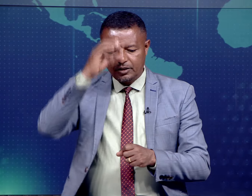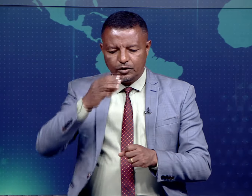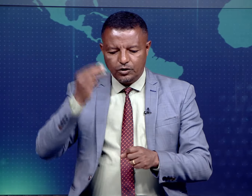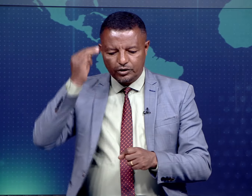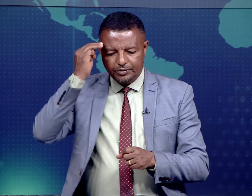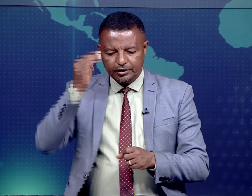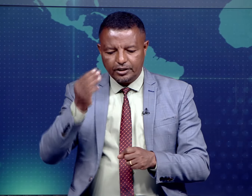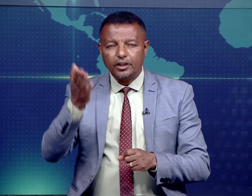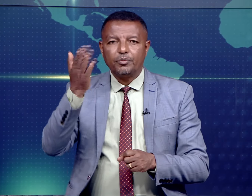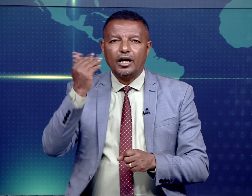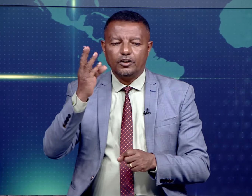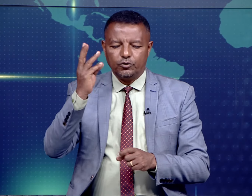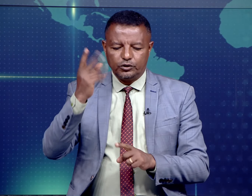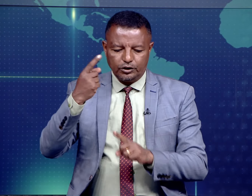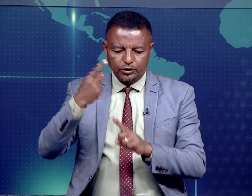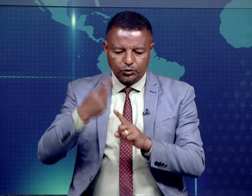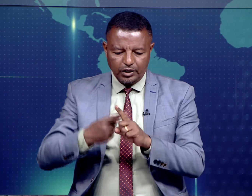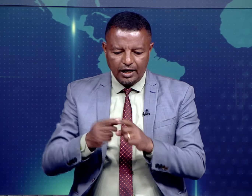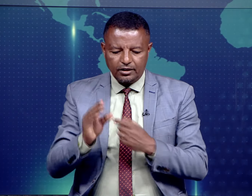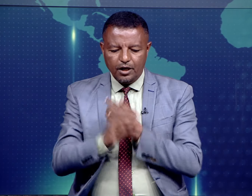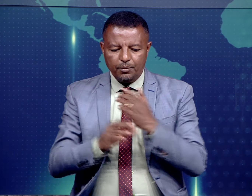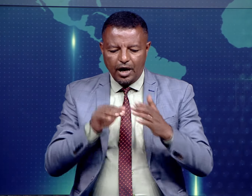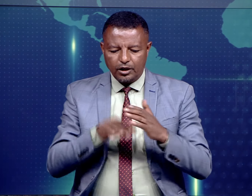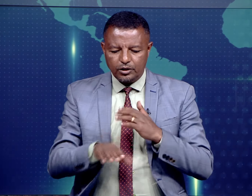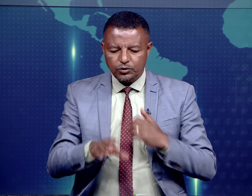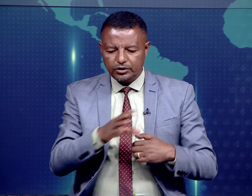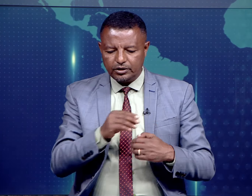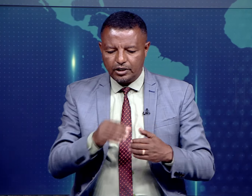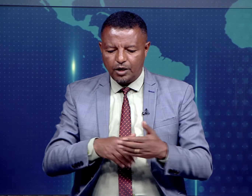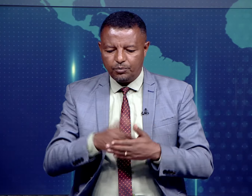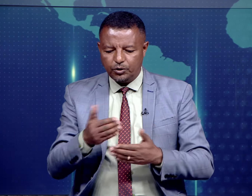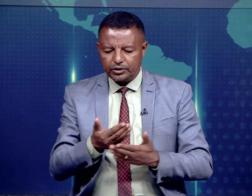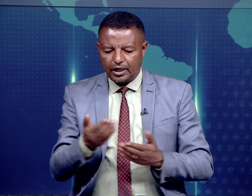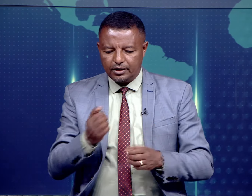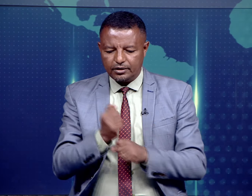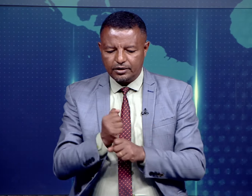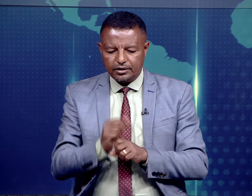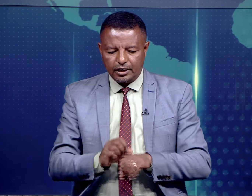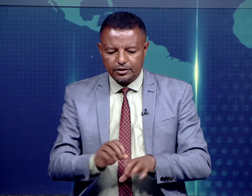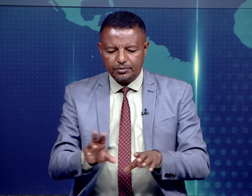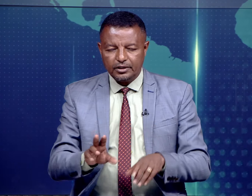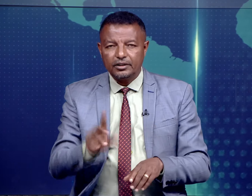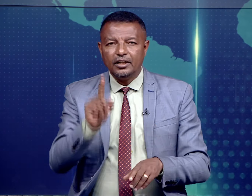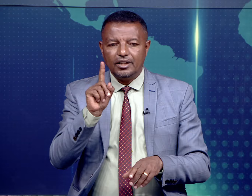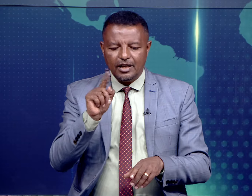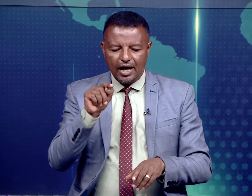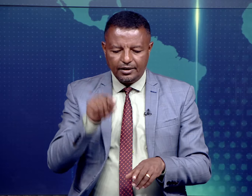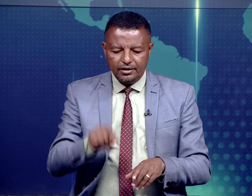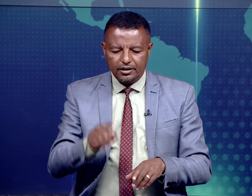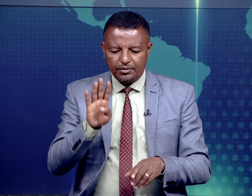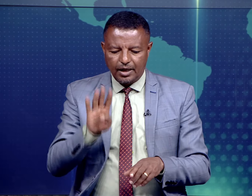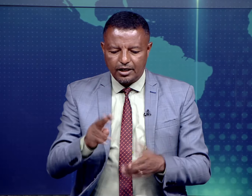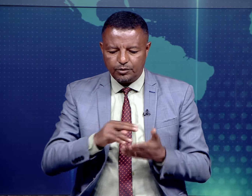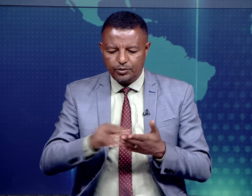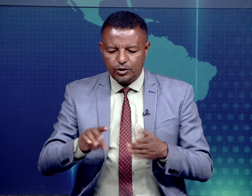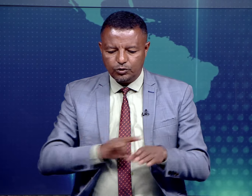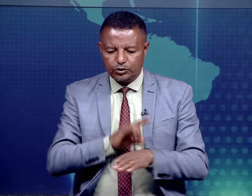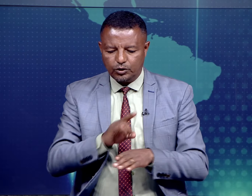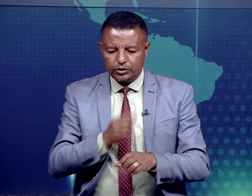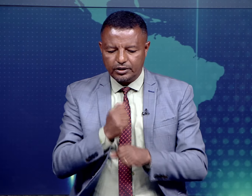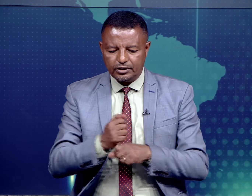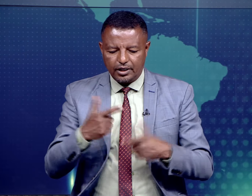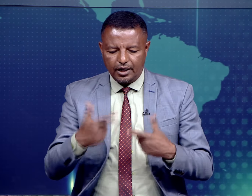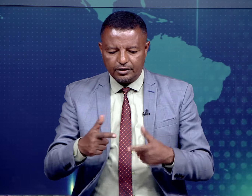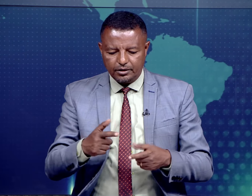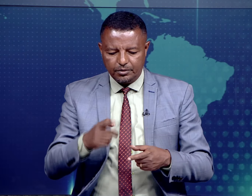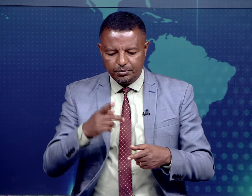የስራና ክህሎት ሚኒስቴር ባለፉት 6 ወራት በሀገር ውስጥና በውጭ ሀገር የስራ ስምሪት ለ1.4 ሚሊዮን